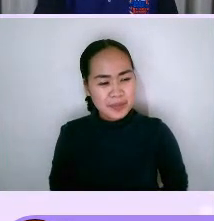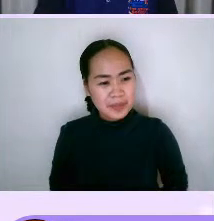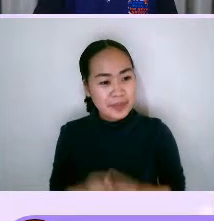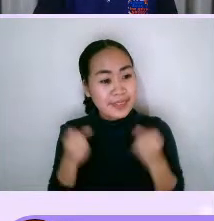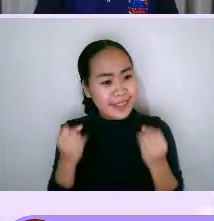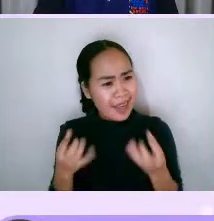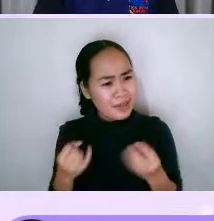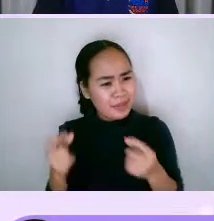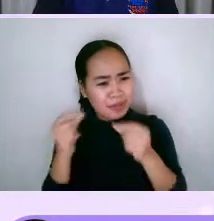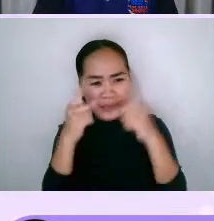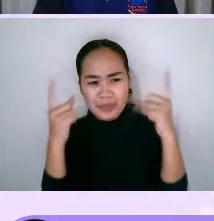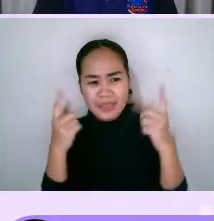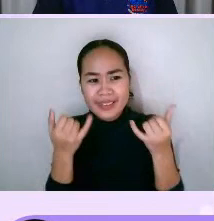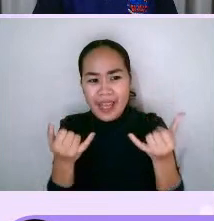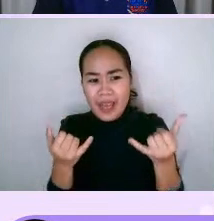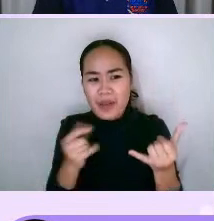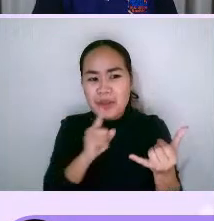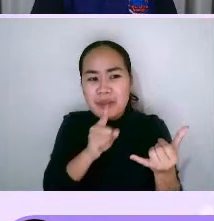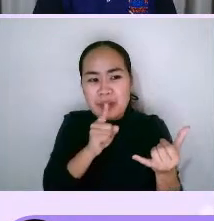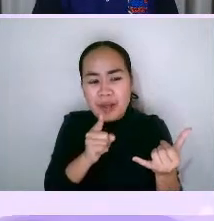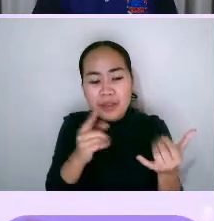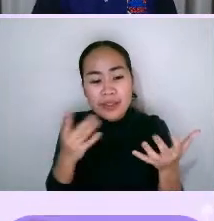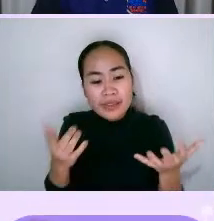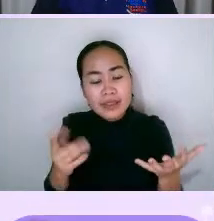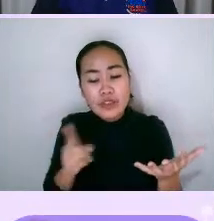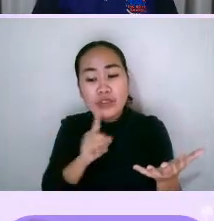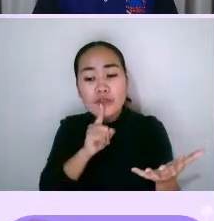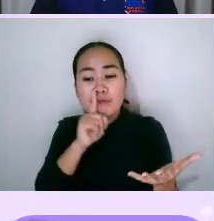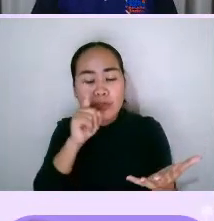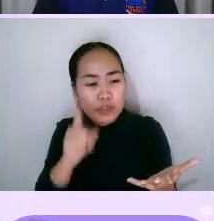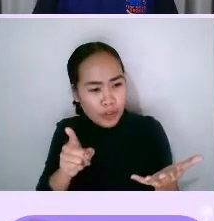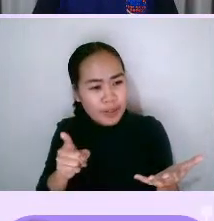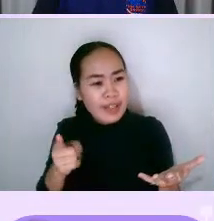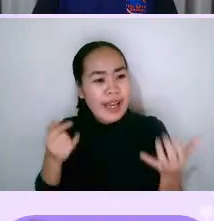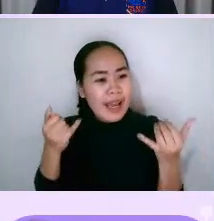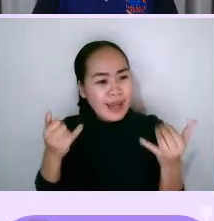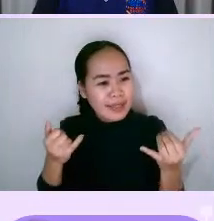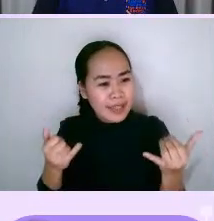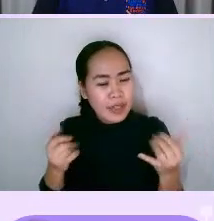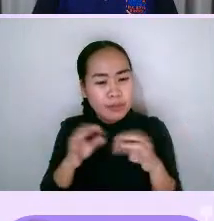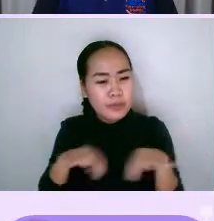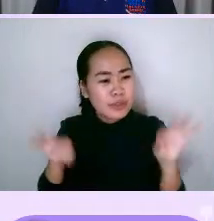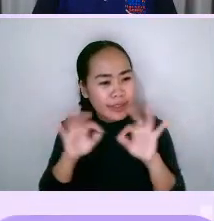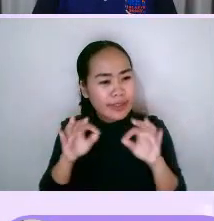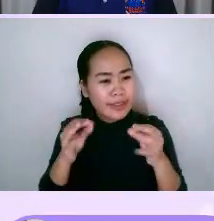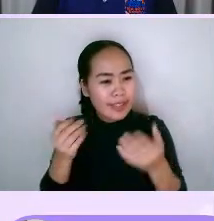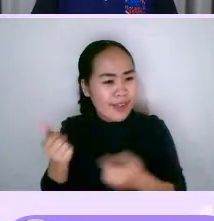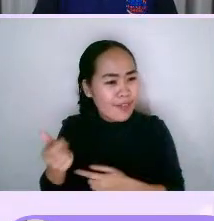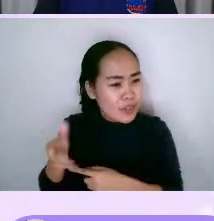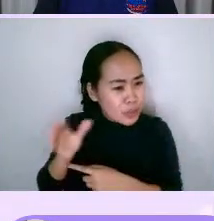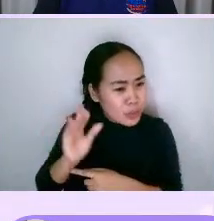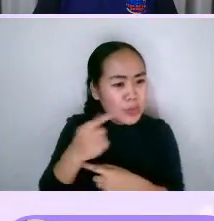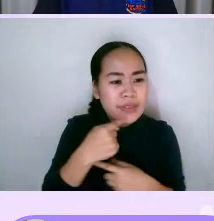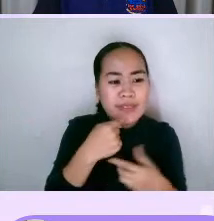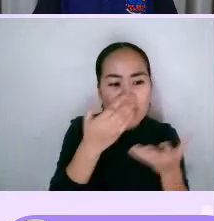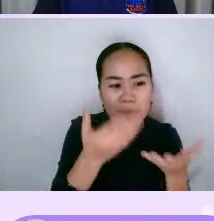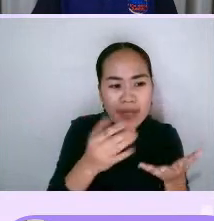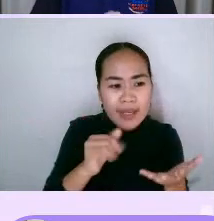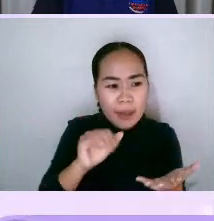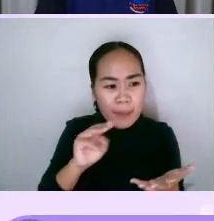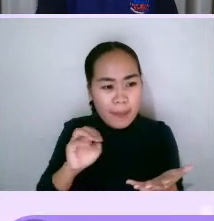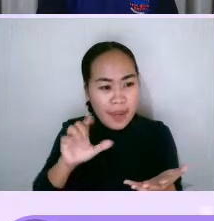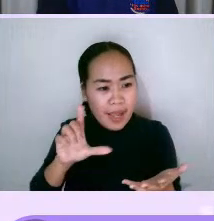ano? Okay, it was a productive afternoon, sabi ni Ms. Imelda Garcia. Thank you for the